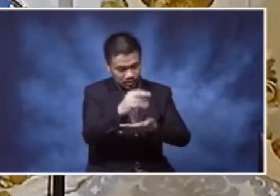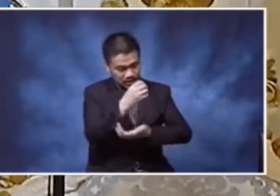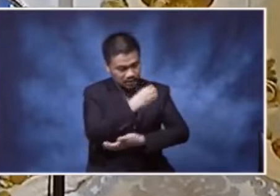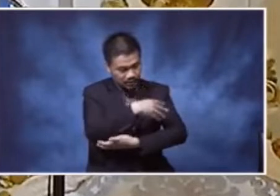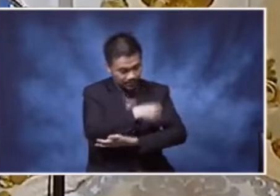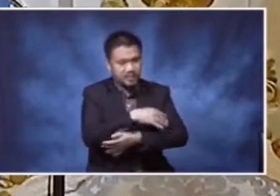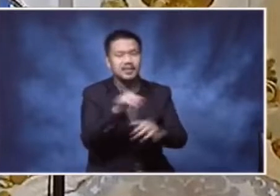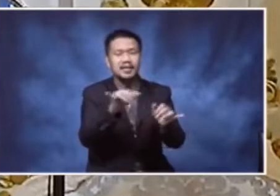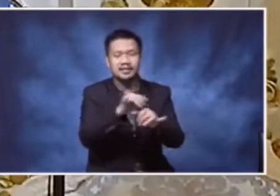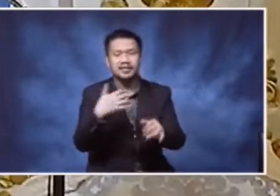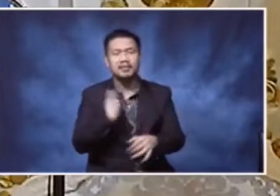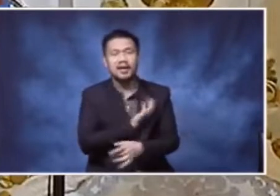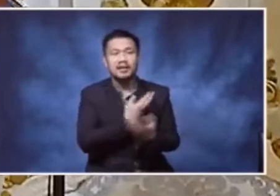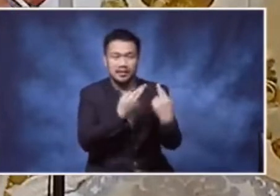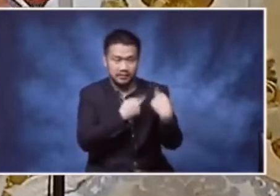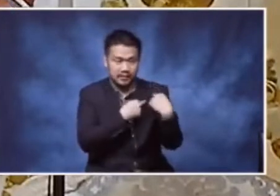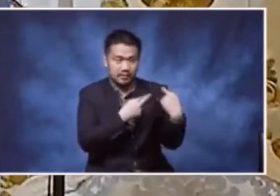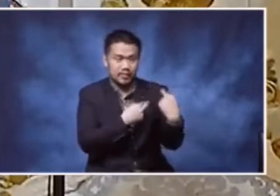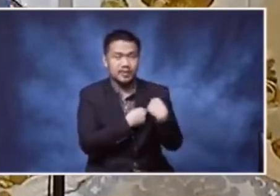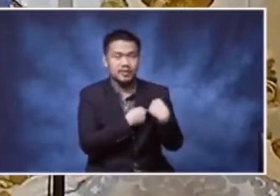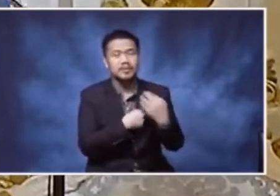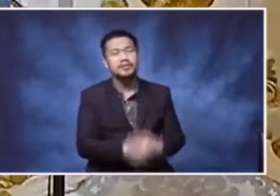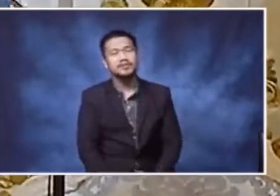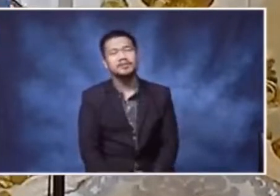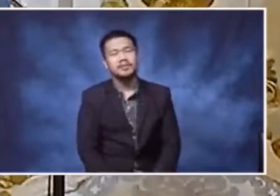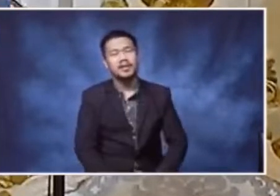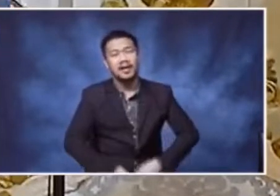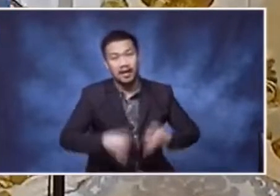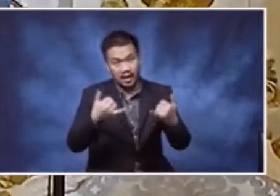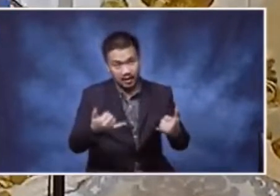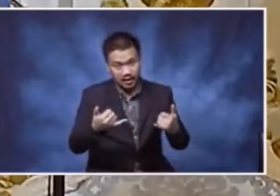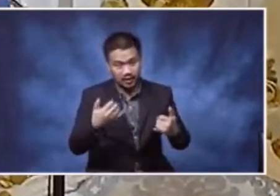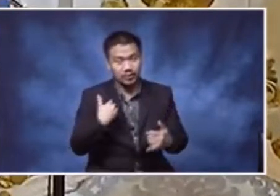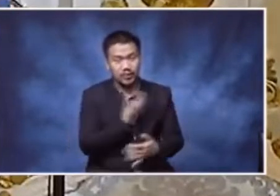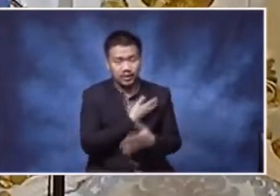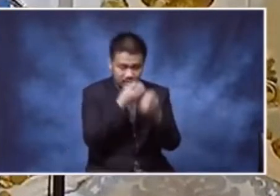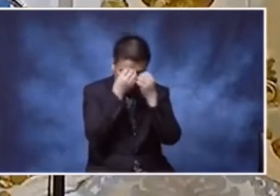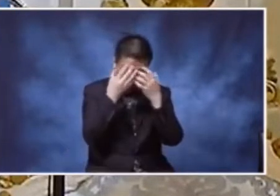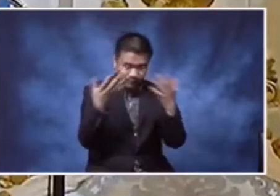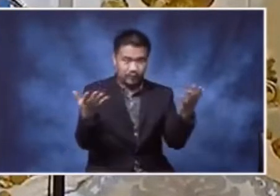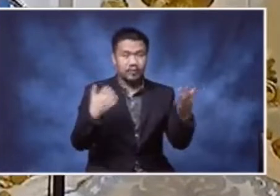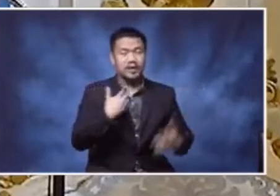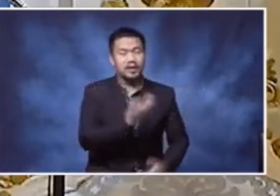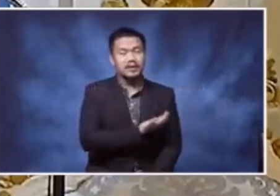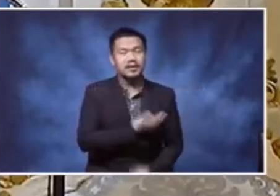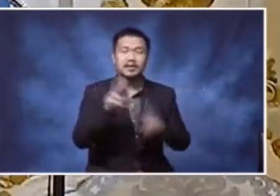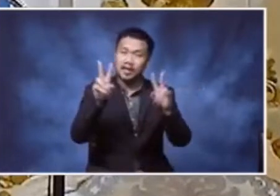lahat. At iyon yung sinasabi sa atin ng paksa natin ngayong taon.